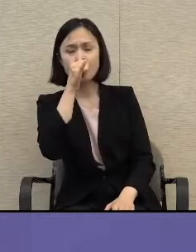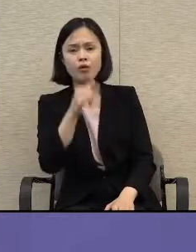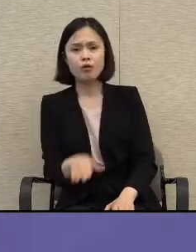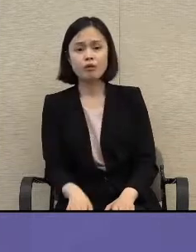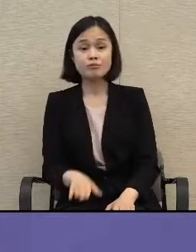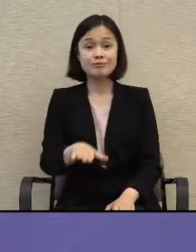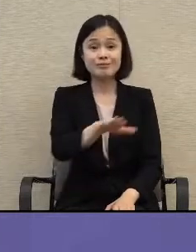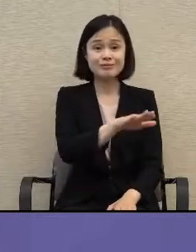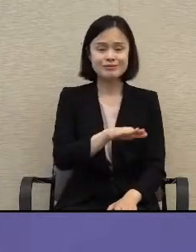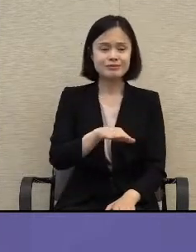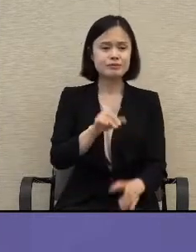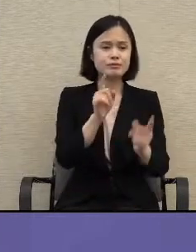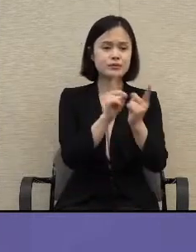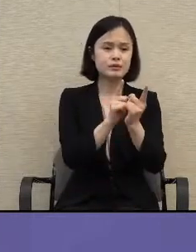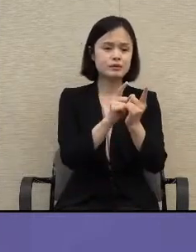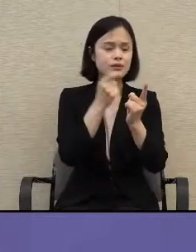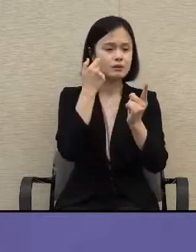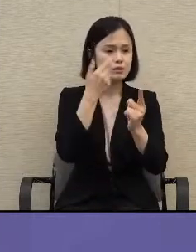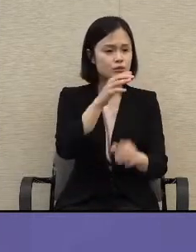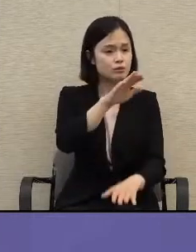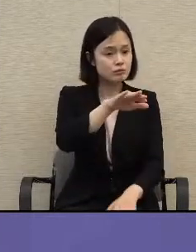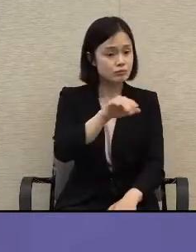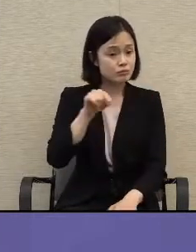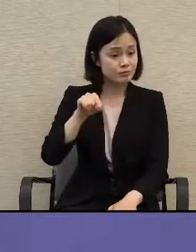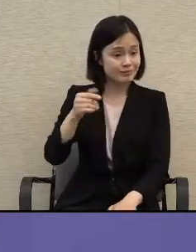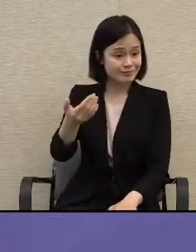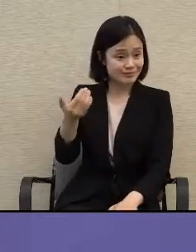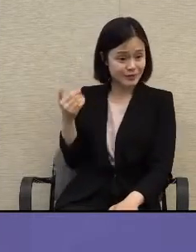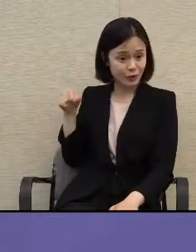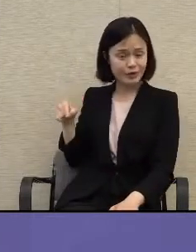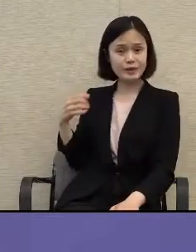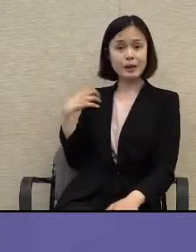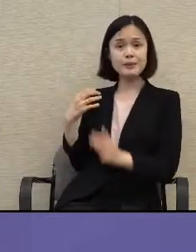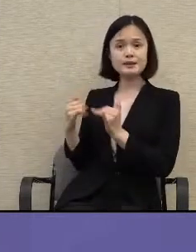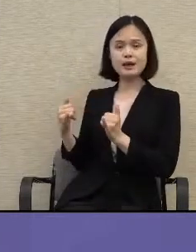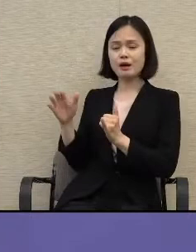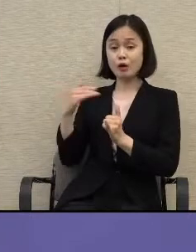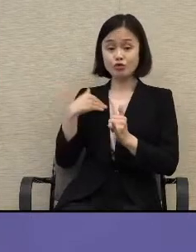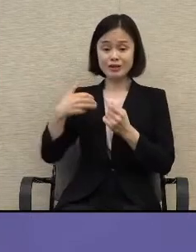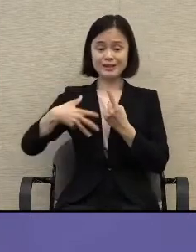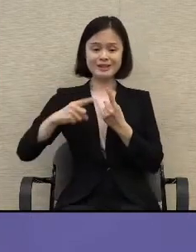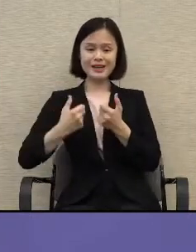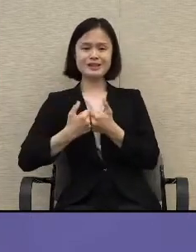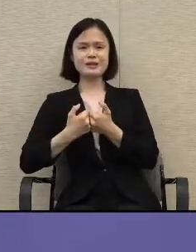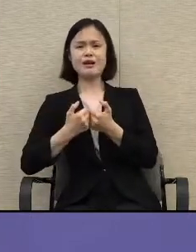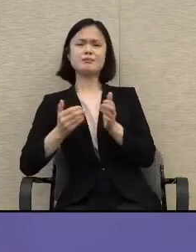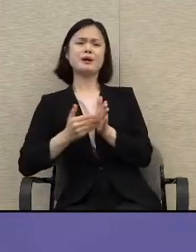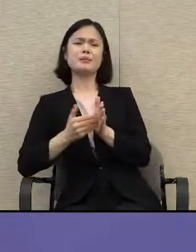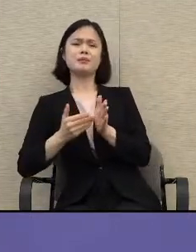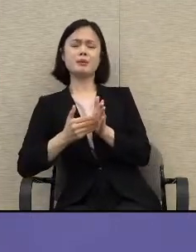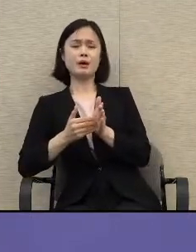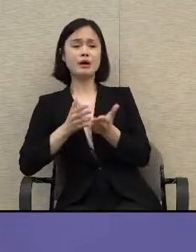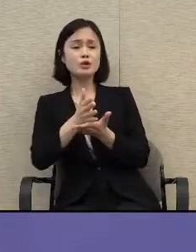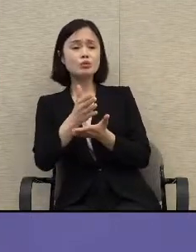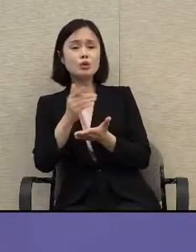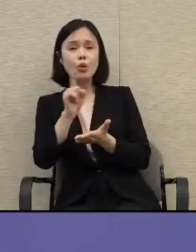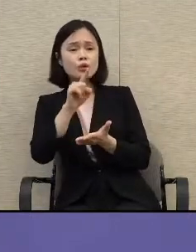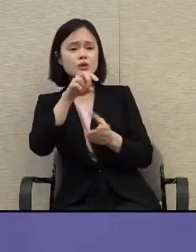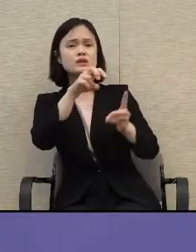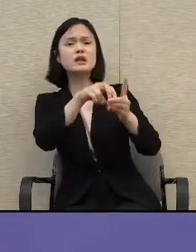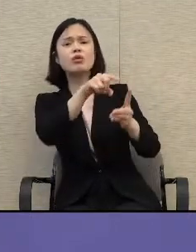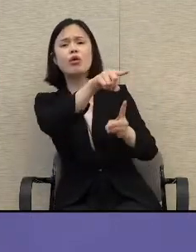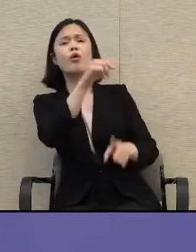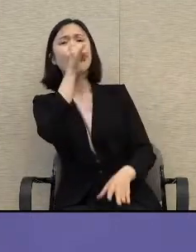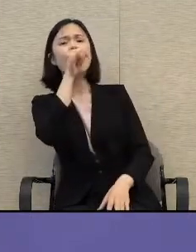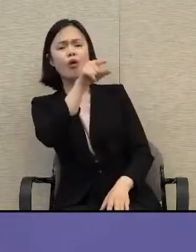여쭤보면, 우리는 더 이상 여기서 해줄 수 있는 게 없어. 우리는 정신건강에 전문성이 없어. 센터가 있는데 굳이 우리가 왜